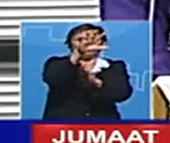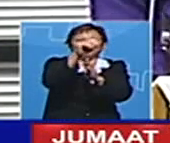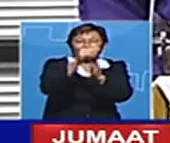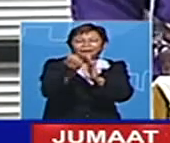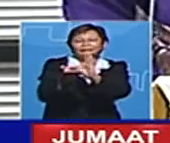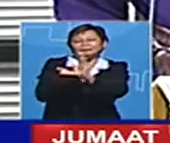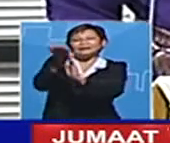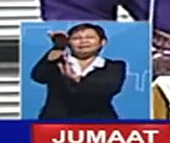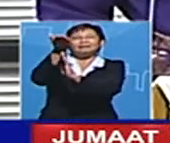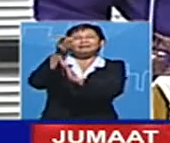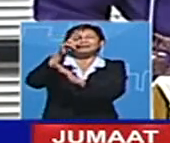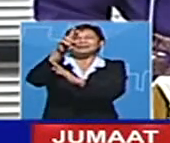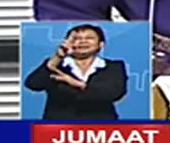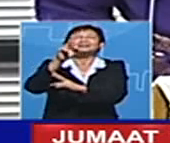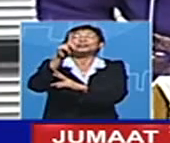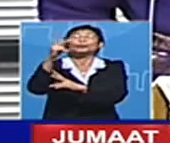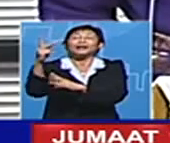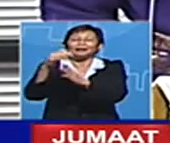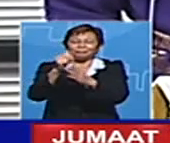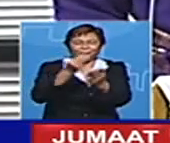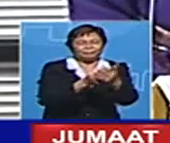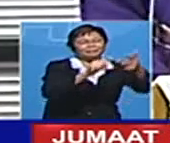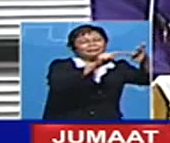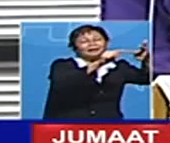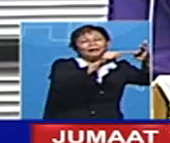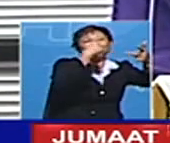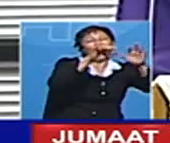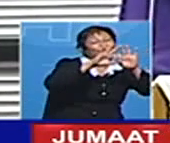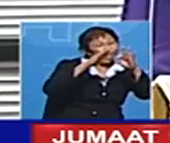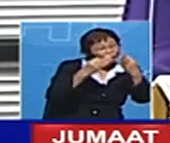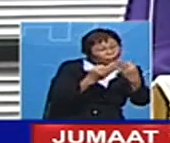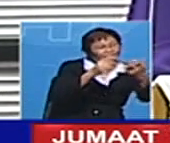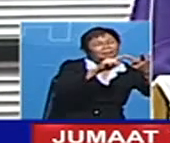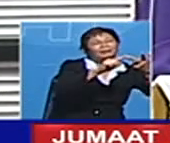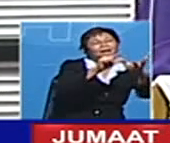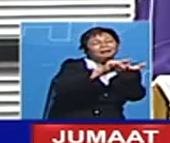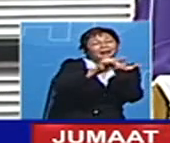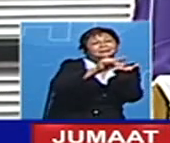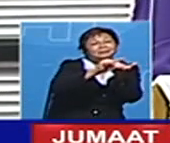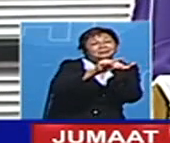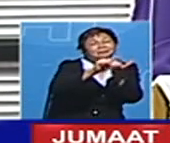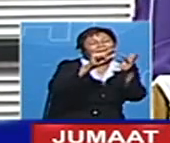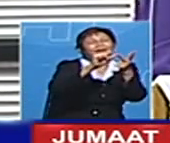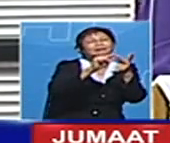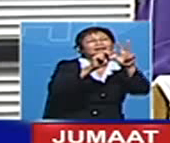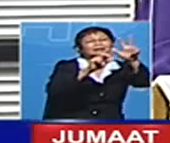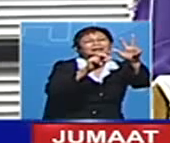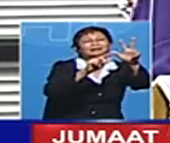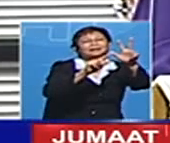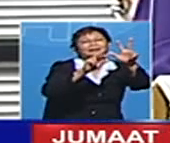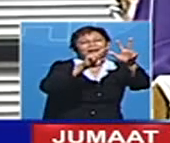r950 kepada r000 ketiga bagi isi rumah berpendapatan antara